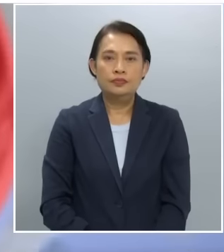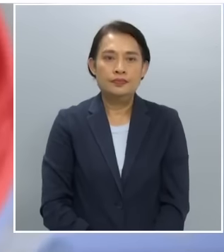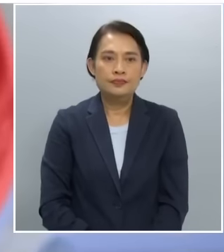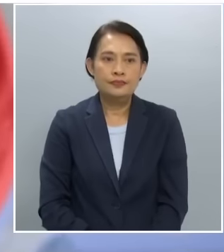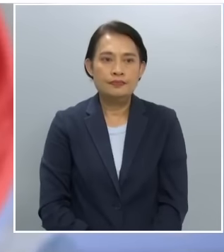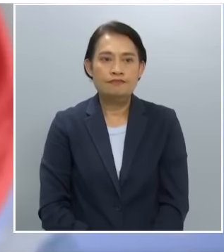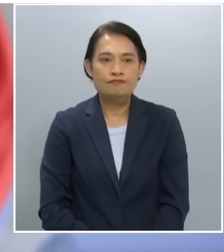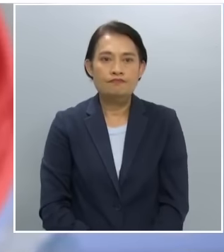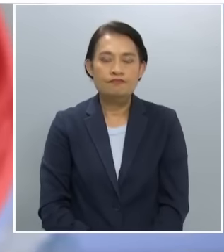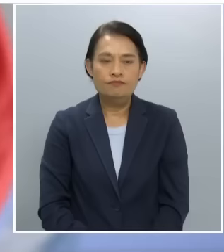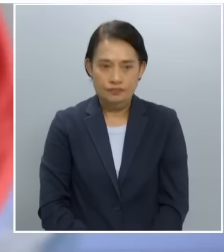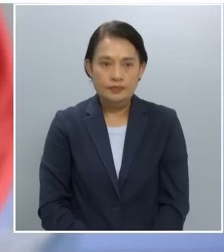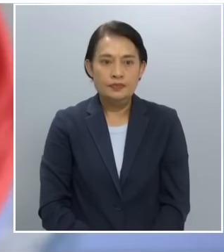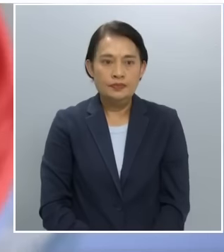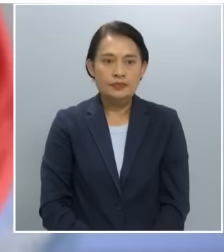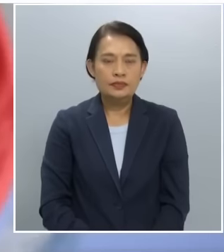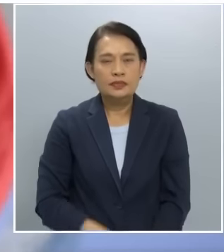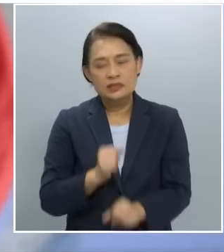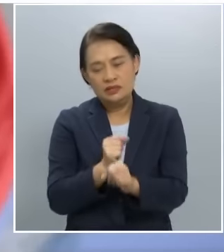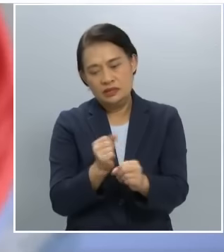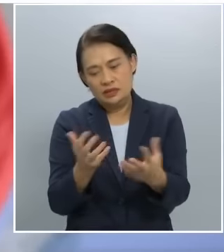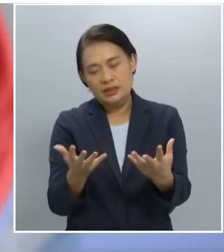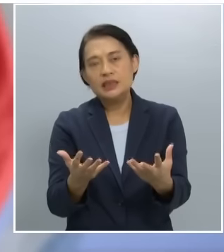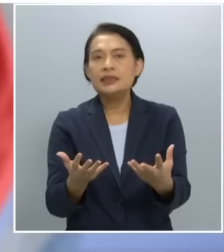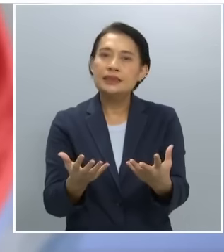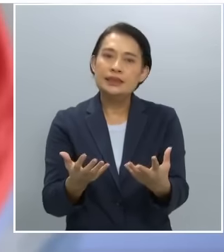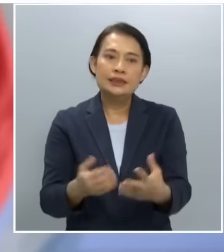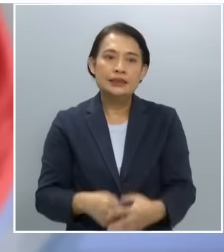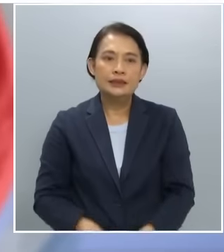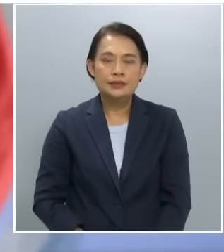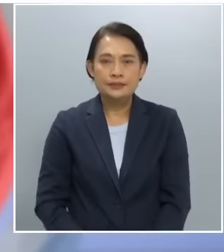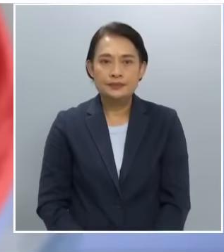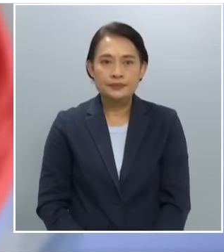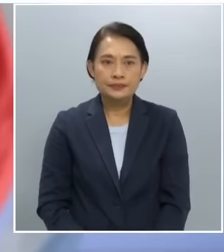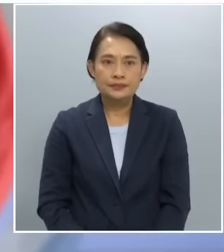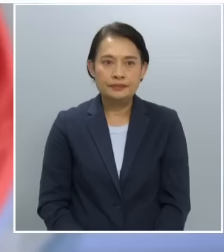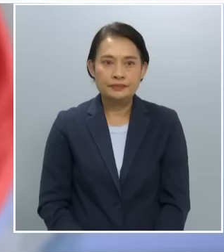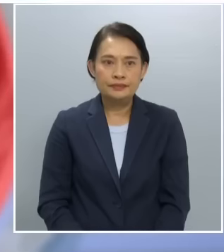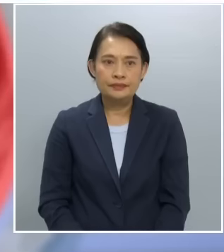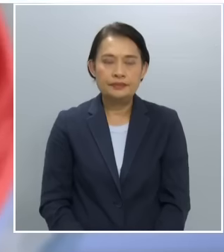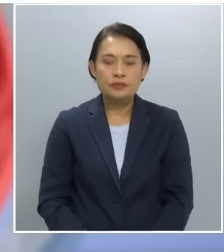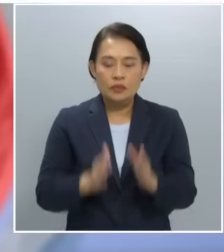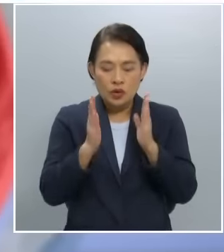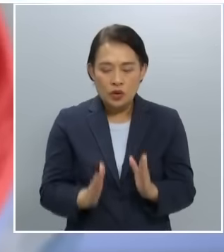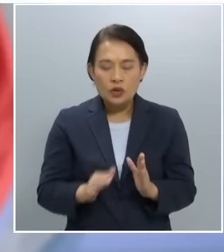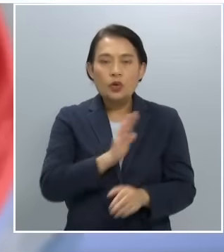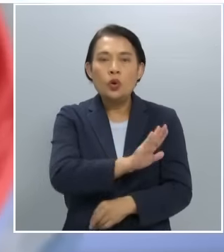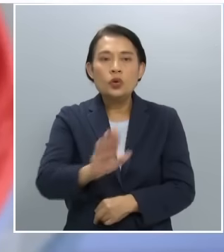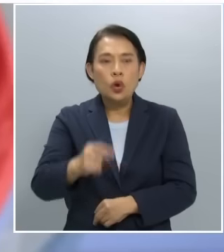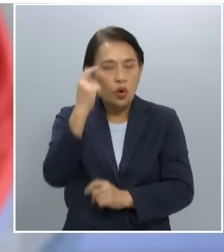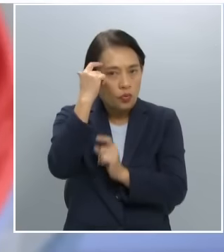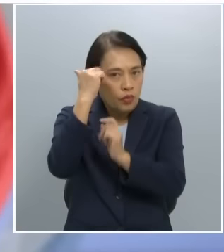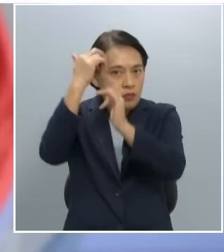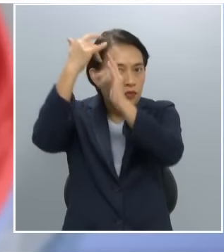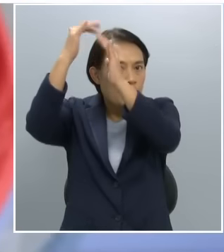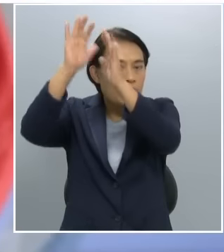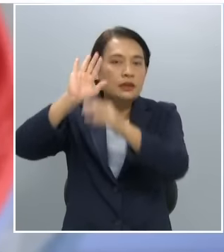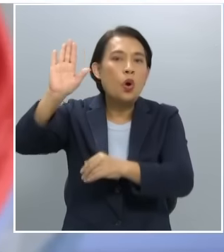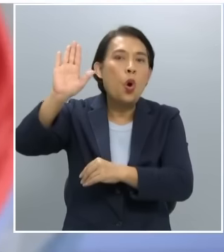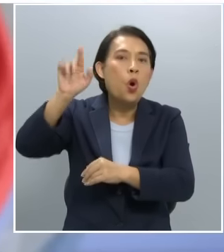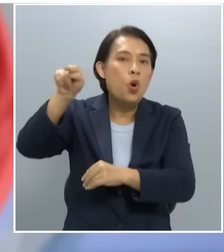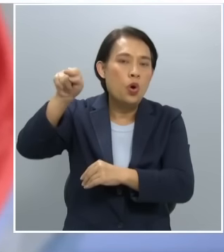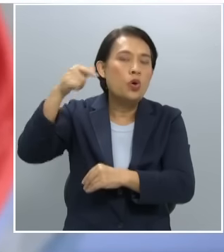ต้องคือไปทำก็ได้ยังไงนะอืคือคือต้องบอกคุณผู้ชมนะครับคือความฝันของคนมันไม่เหมือนกันค่ะคือบางคนเนี่ย